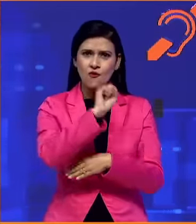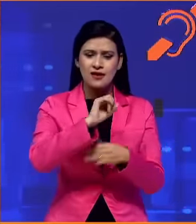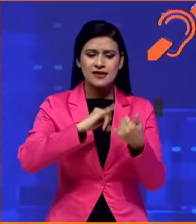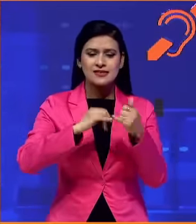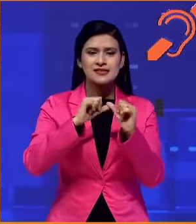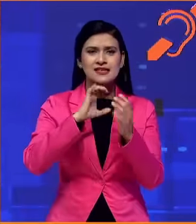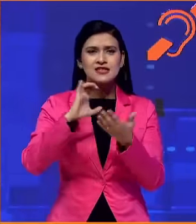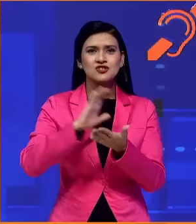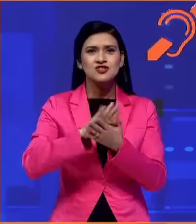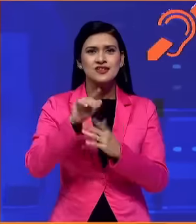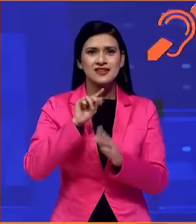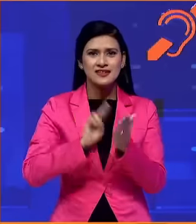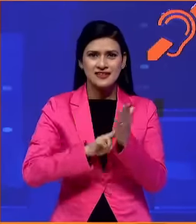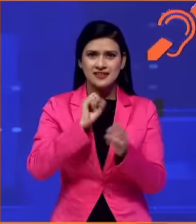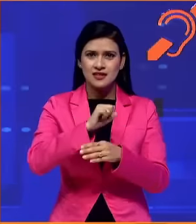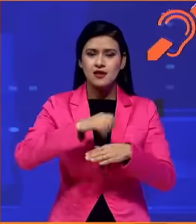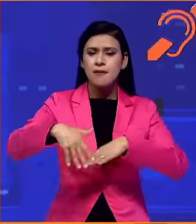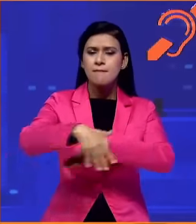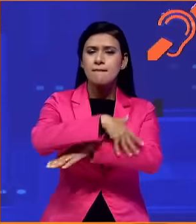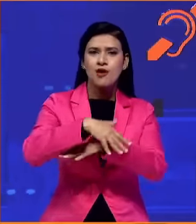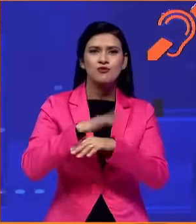सचिनपायलटकेराजनीतिककरियरपरएकनज़रडालतेहैं।